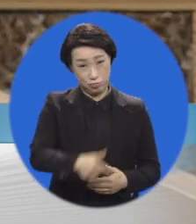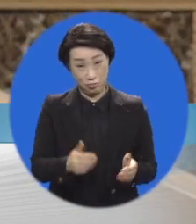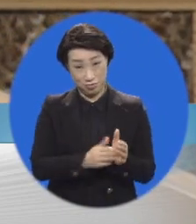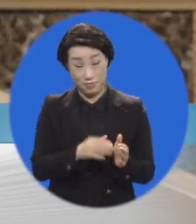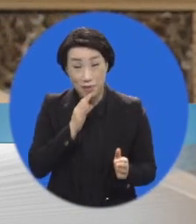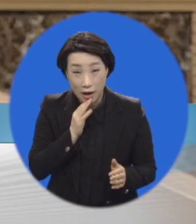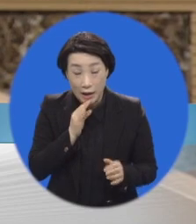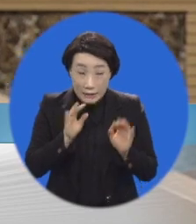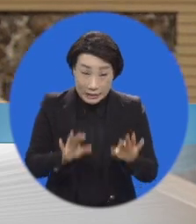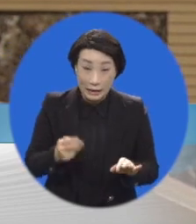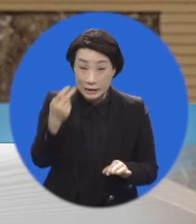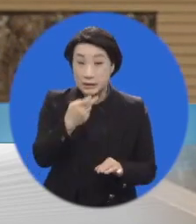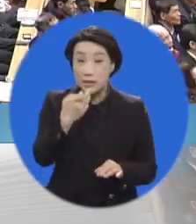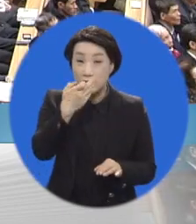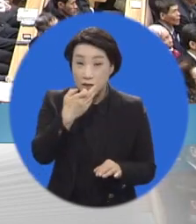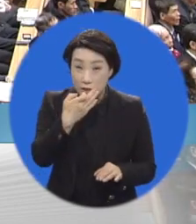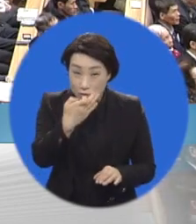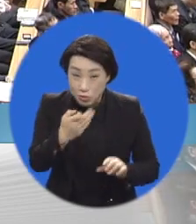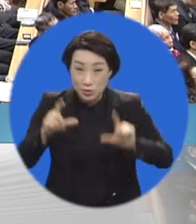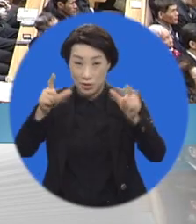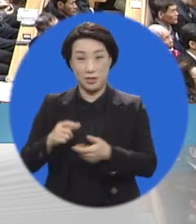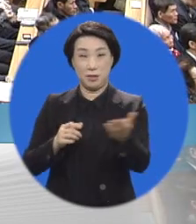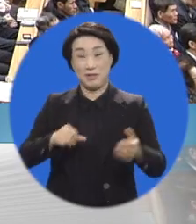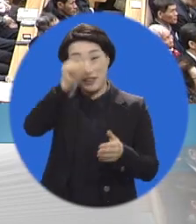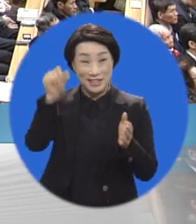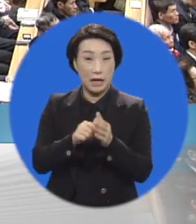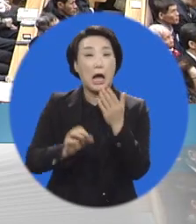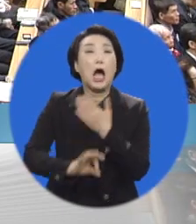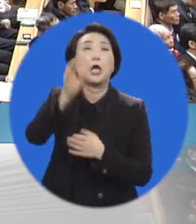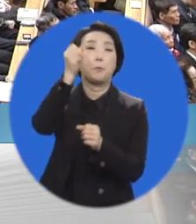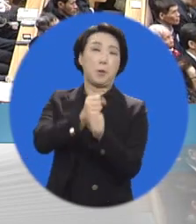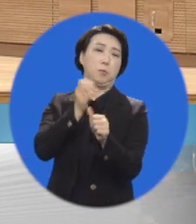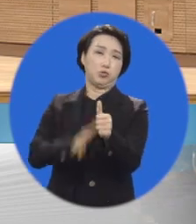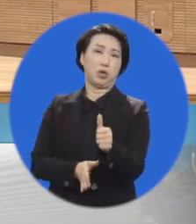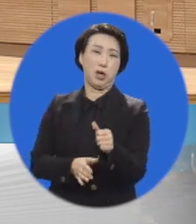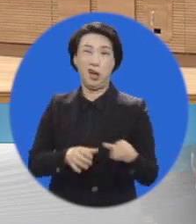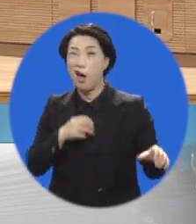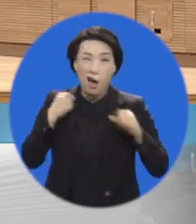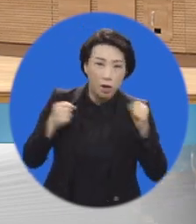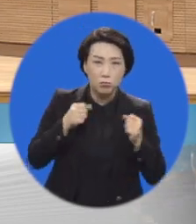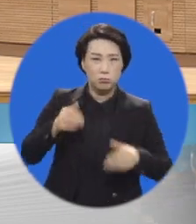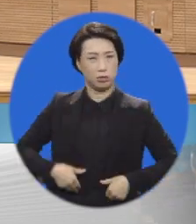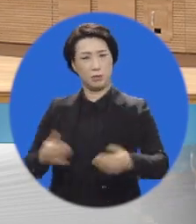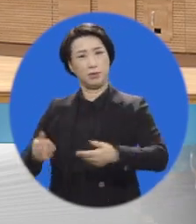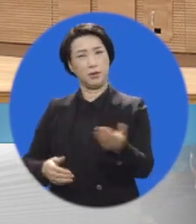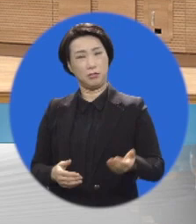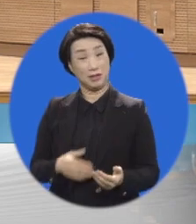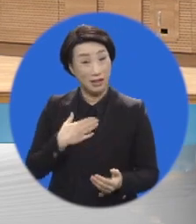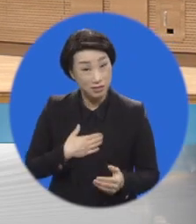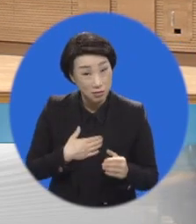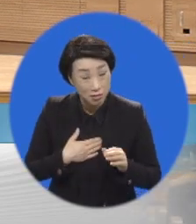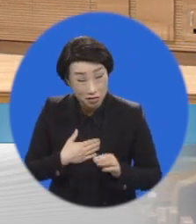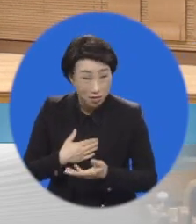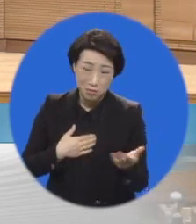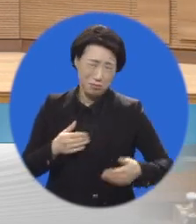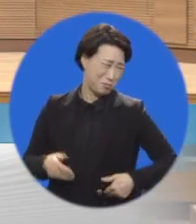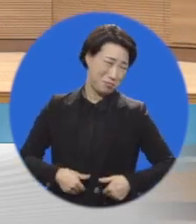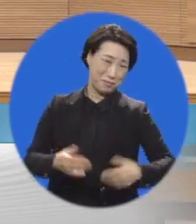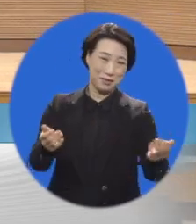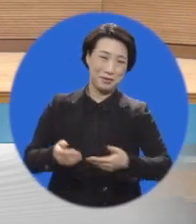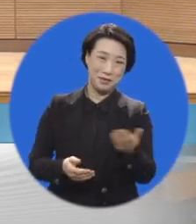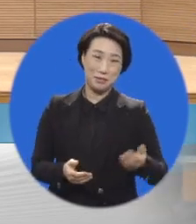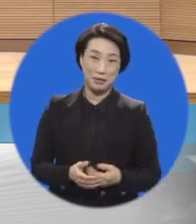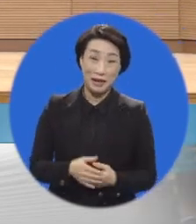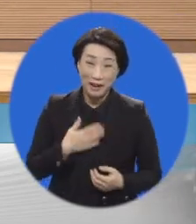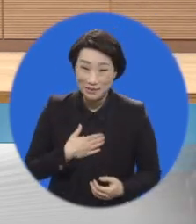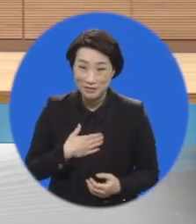2019년도는 우리 아침이 되길 바랍니다 두둥적거릴 필요가 없어요 전혀 그럴 필요가 없어요